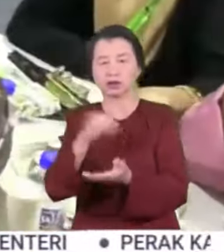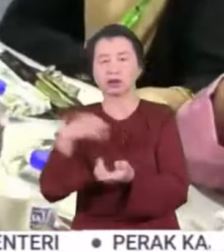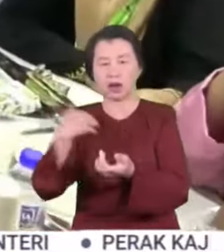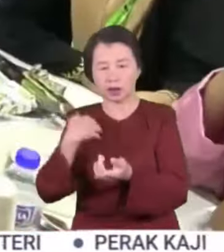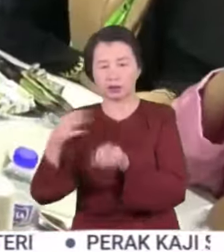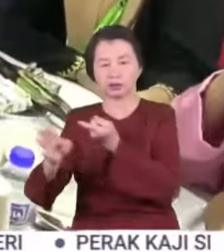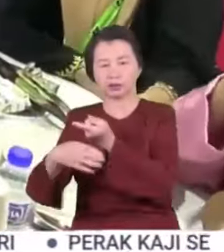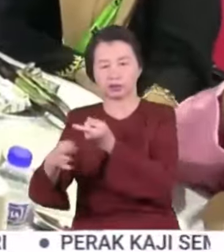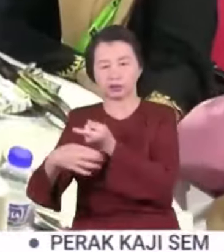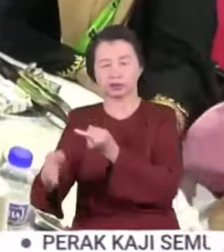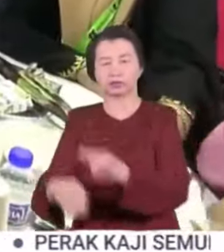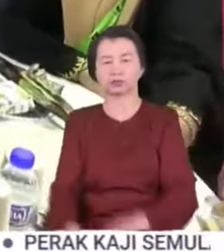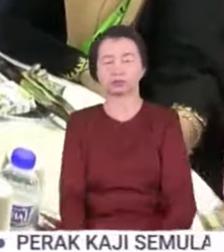disediakan kepada tetamu